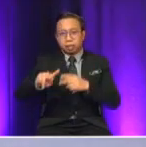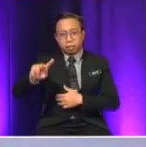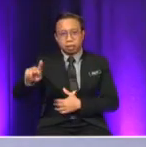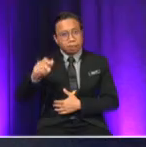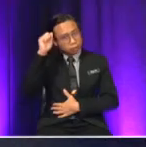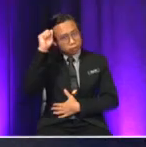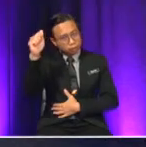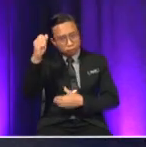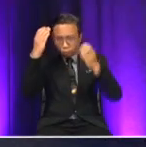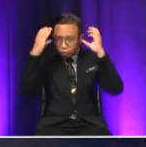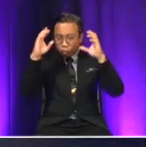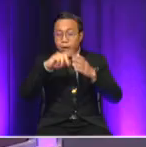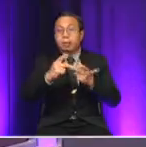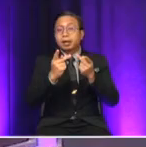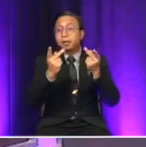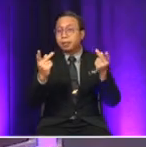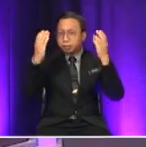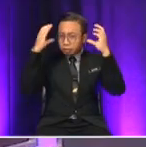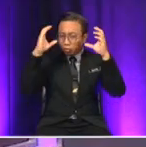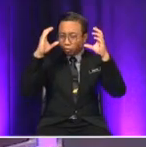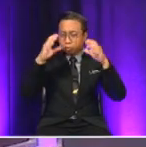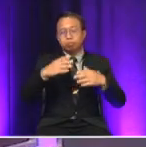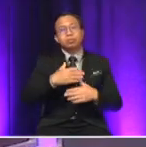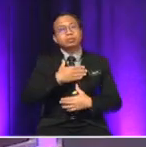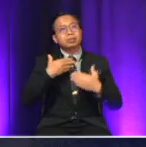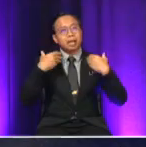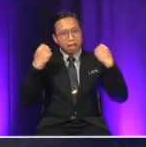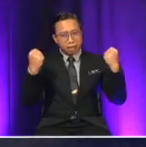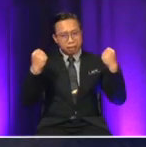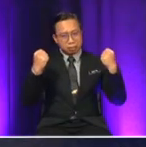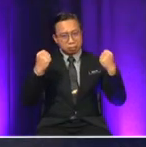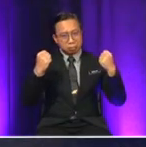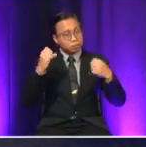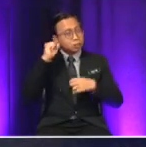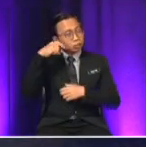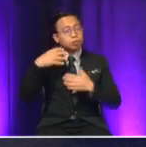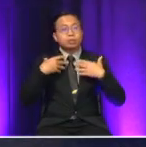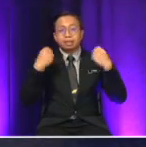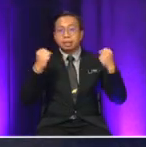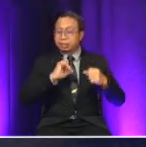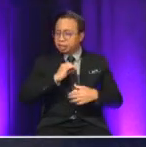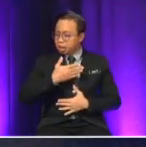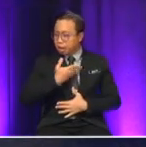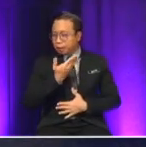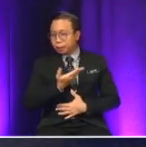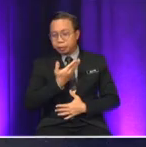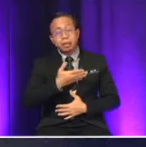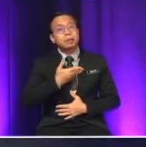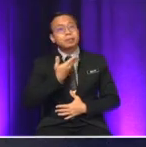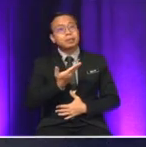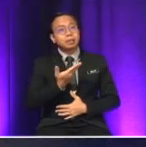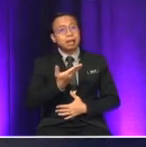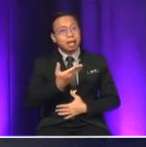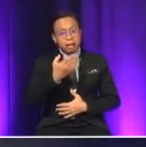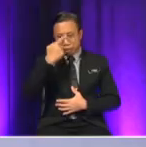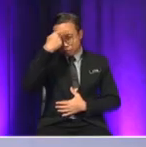Hai Syafika. Apa khabar cikgu? Alhamdulillah sihat. Syafika sihat? Sihat cikgu, dan saya sangat seronok dan bergembira hari ini kerana